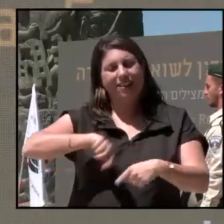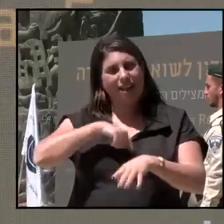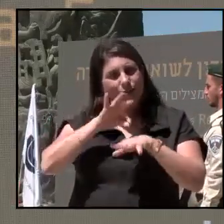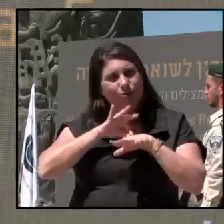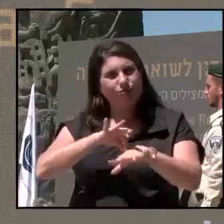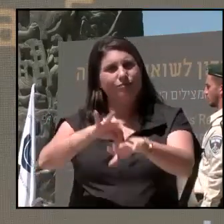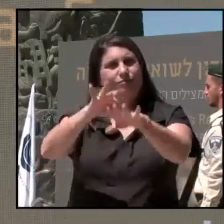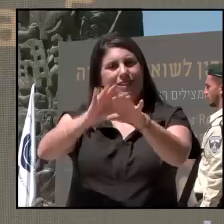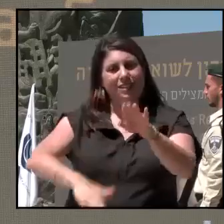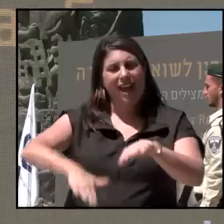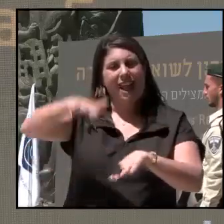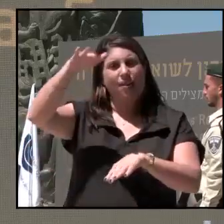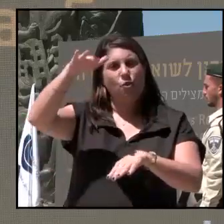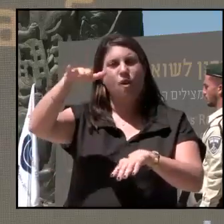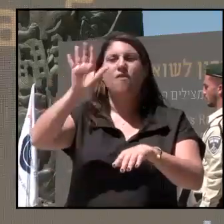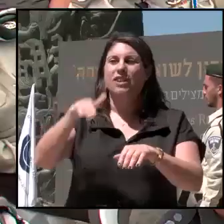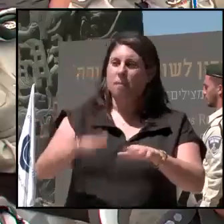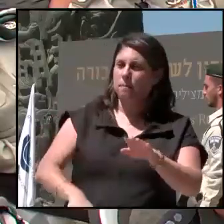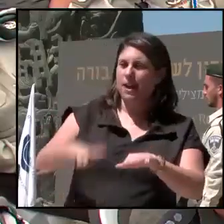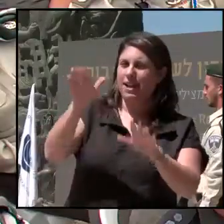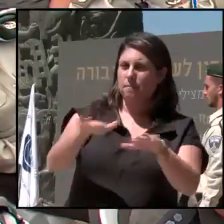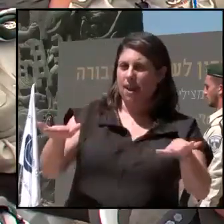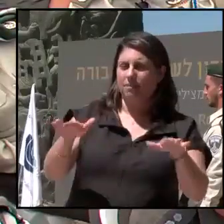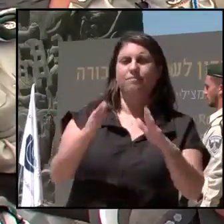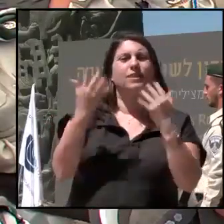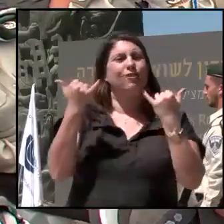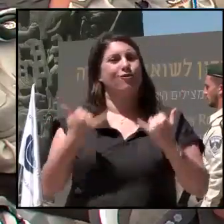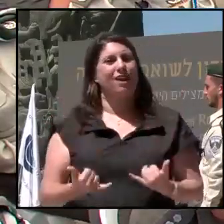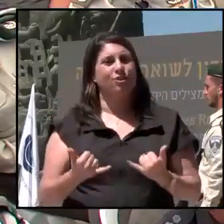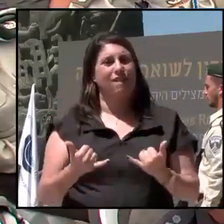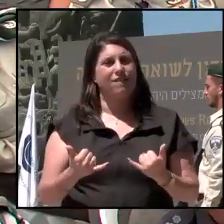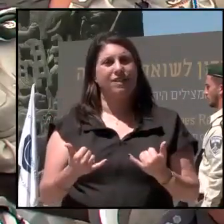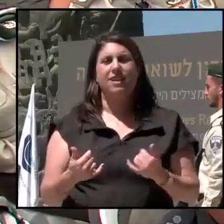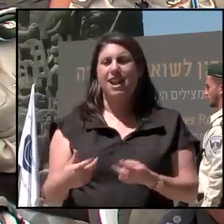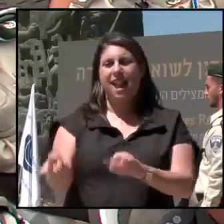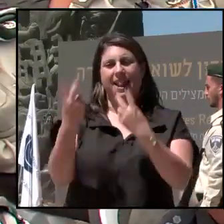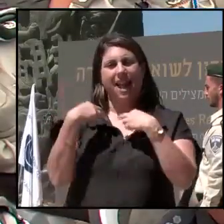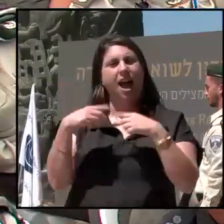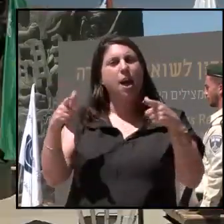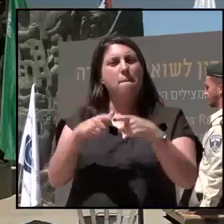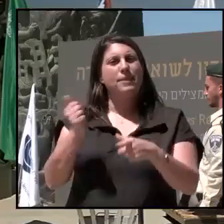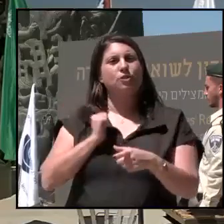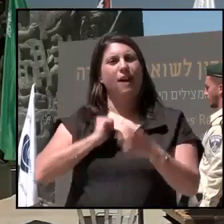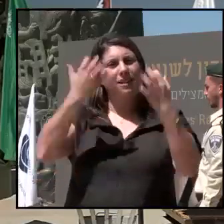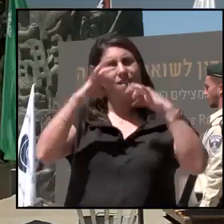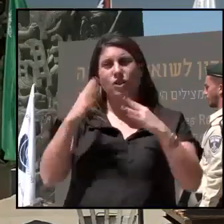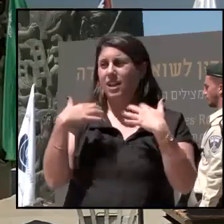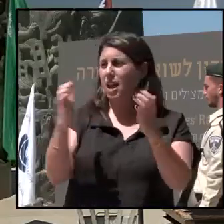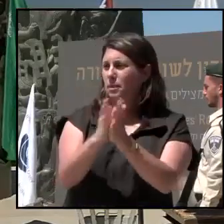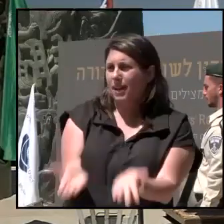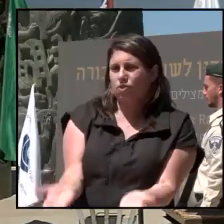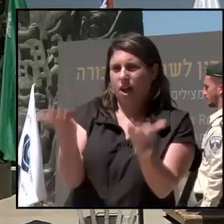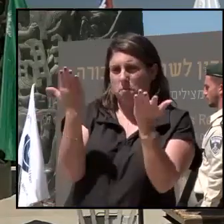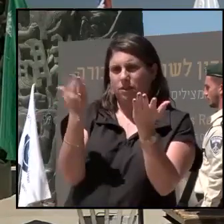גדלנו ומגדלים. ועתה, לעליית משמר הכבוד, הקהל מתבקש